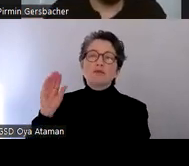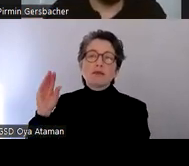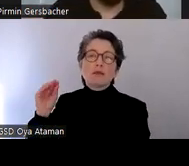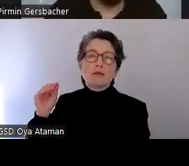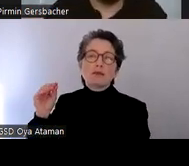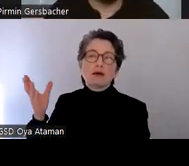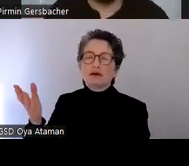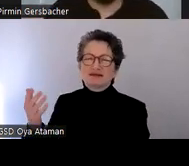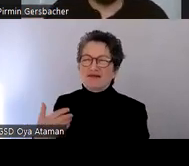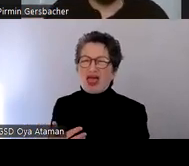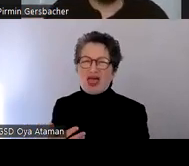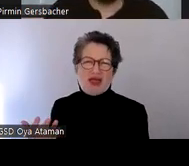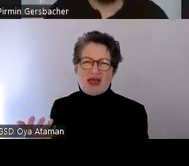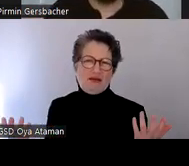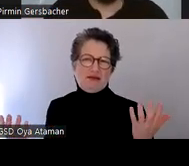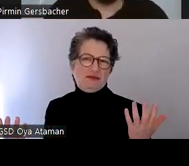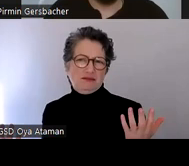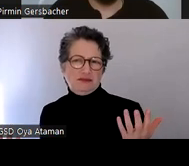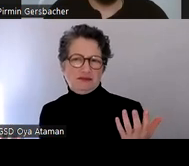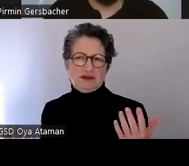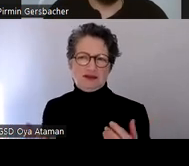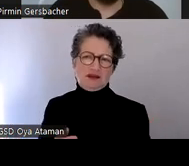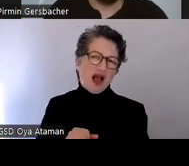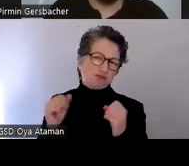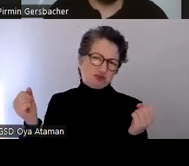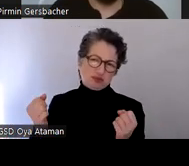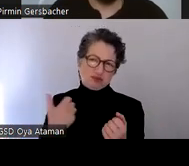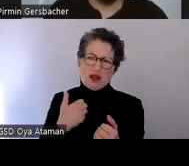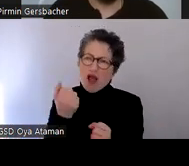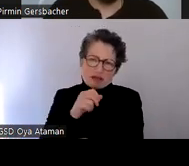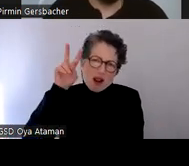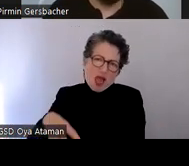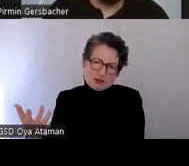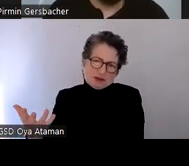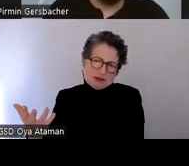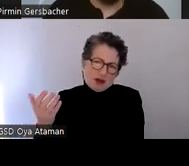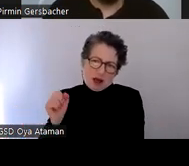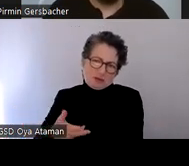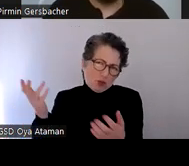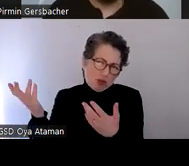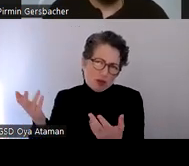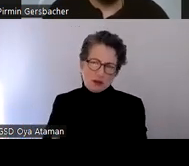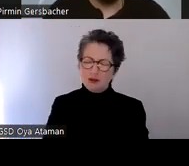solche kryptischen Dateinamen vorgelesen. Das macht es halt kaputt, die ganze Verwendung.